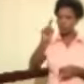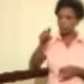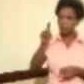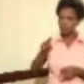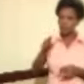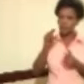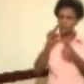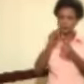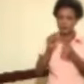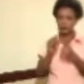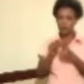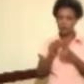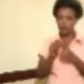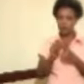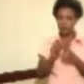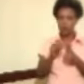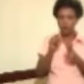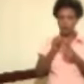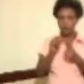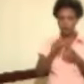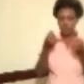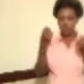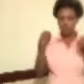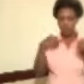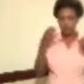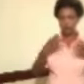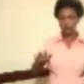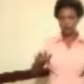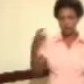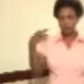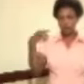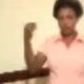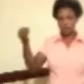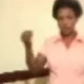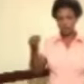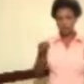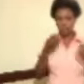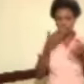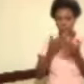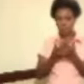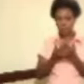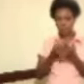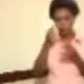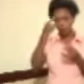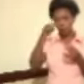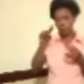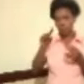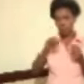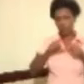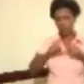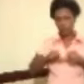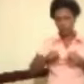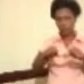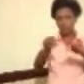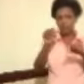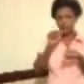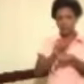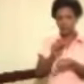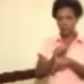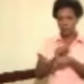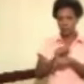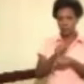ans, grâce à Dieu et puis chance, moi, en bonne santé. Moi, j'ai une carrière derrière moi. Je vais continuer carrière, moi,